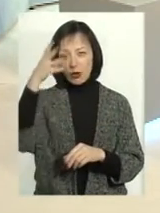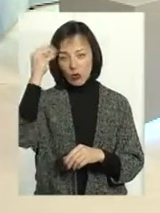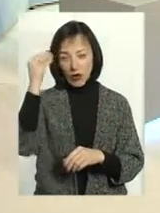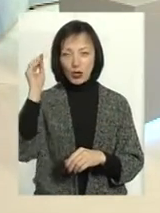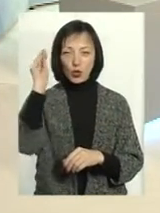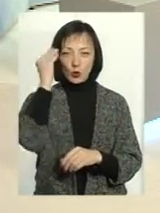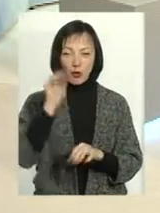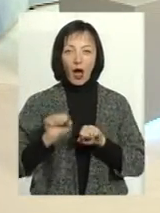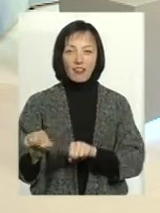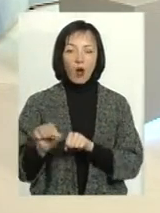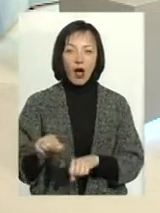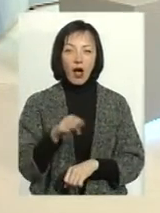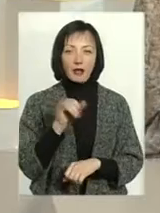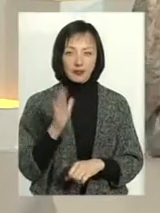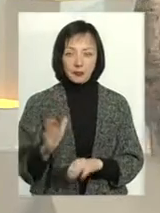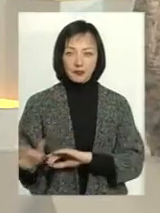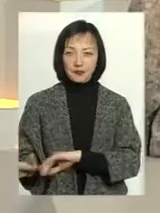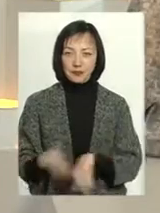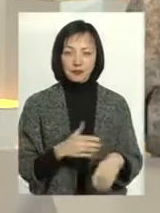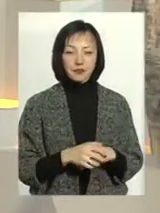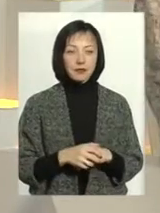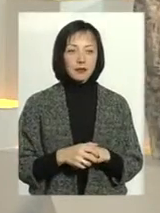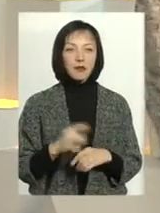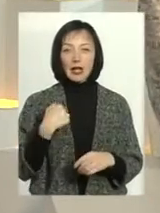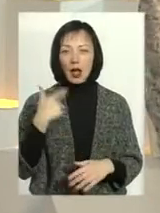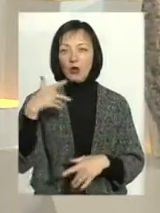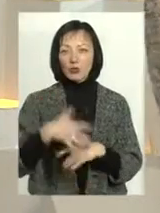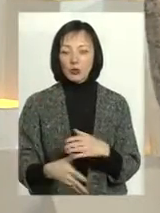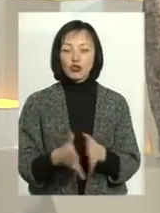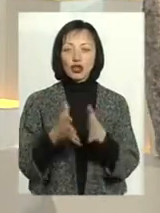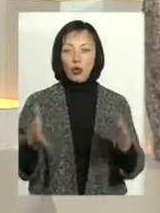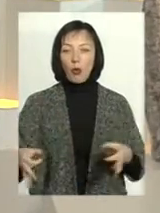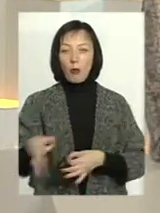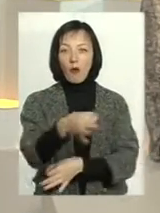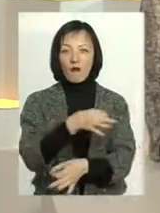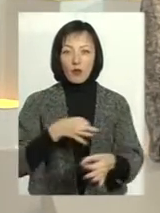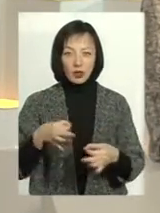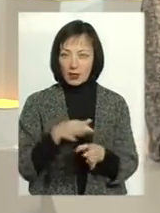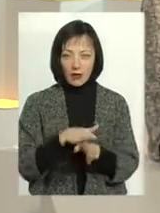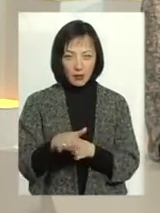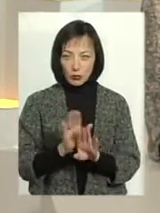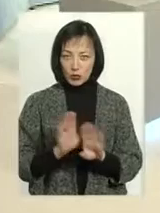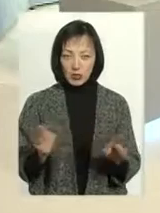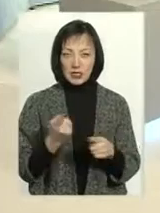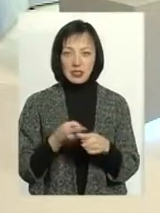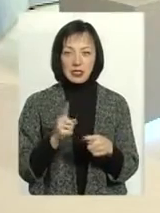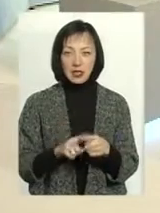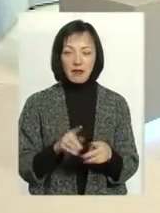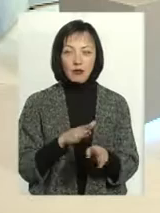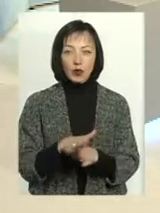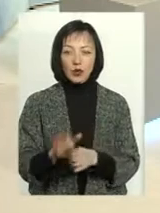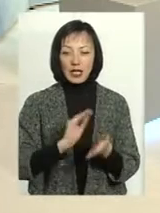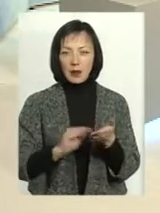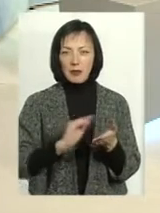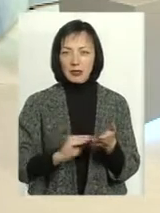думки адвокатів. На сьогоднішній момент, тобто я розумію, що широкого обговорення на загал не відбулося. Тобто це відбулося